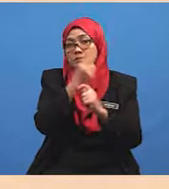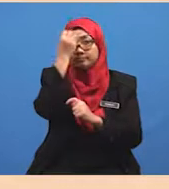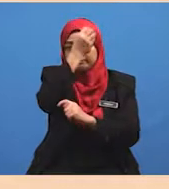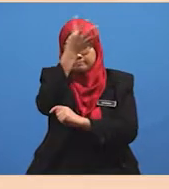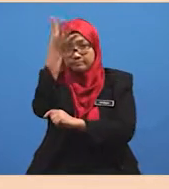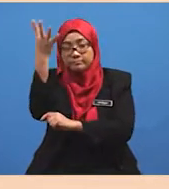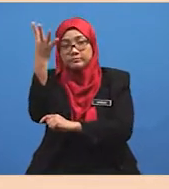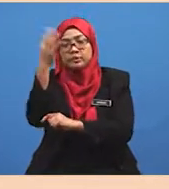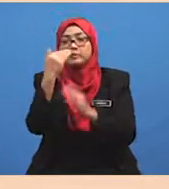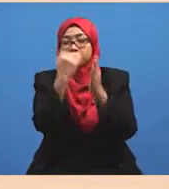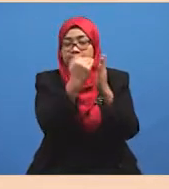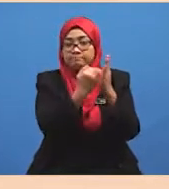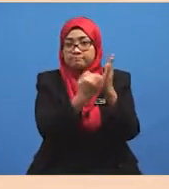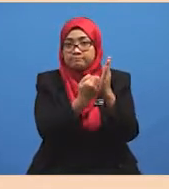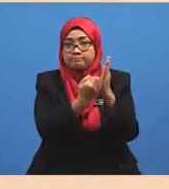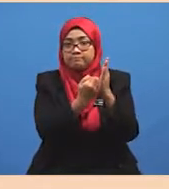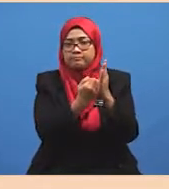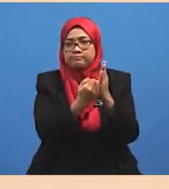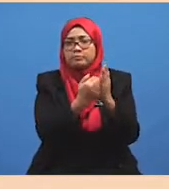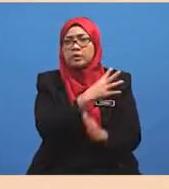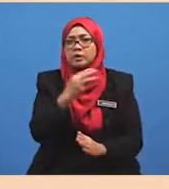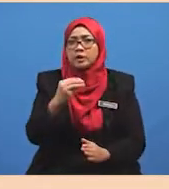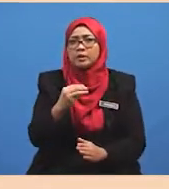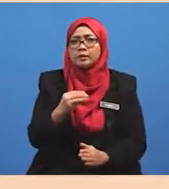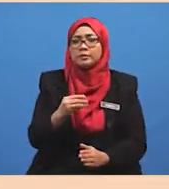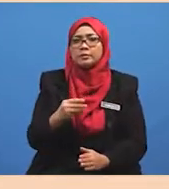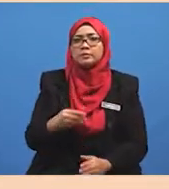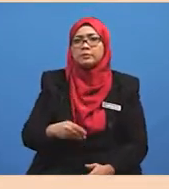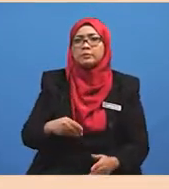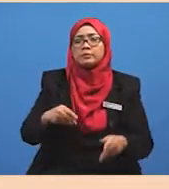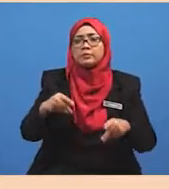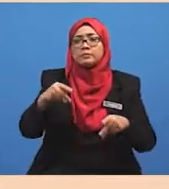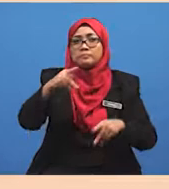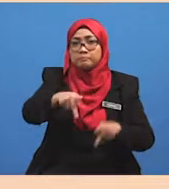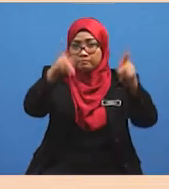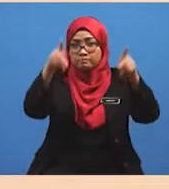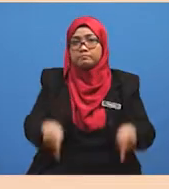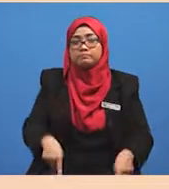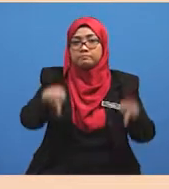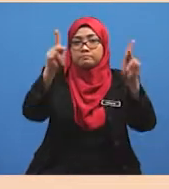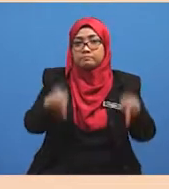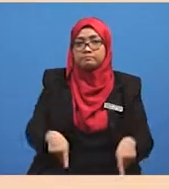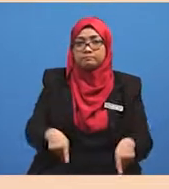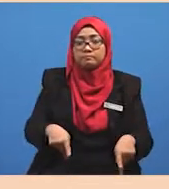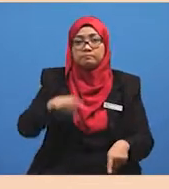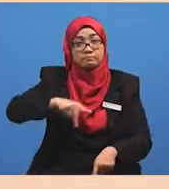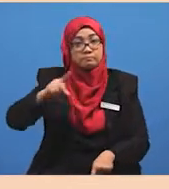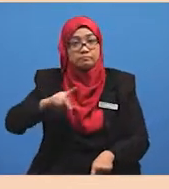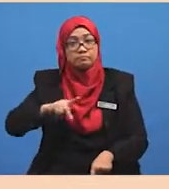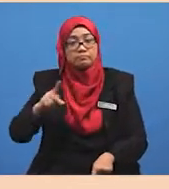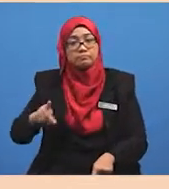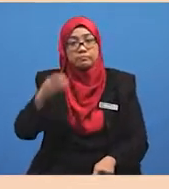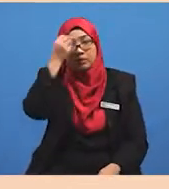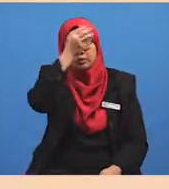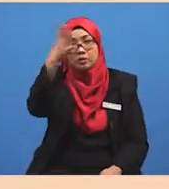pelajar-pelajar hanya penuh memberi fakta khusus sahaja tampuh uraian